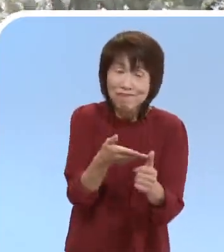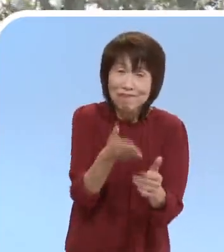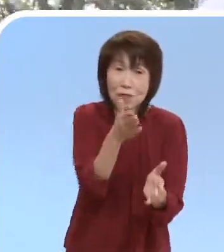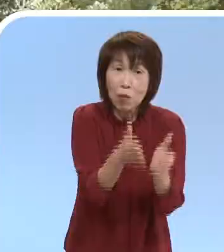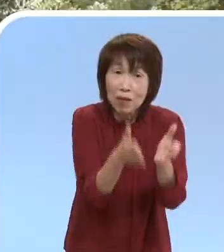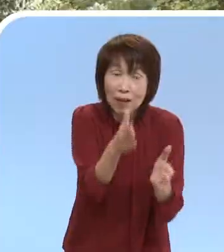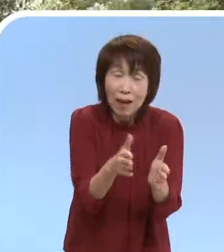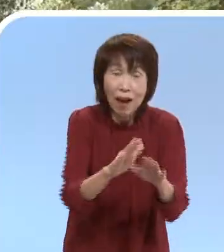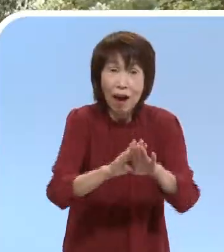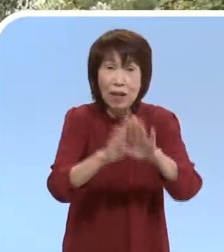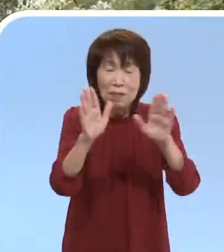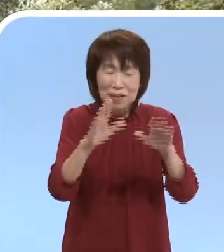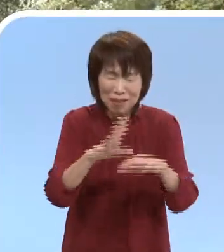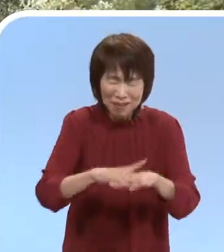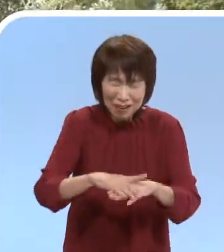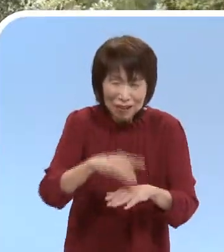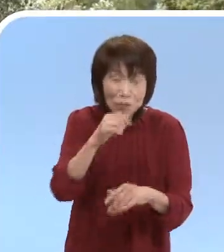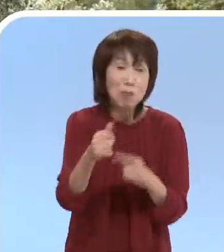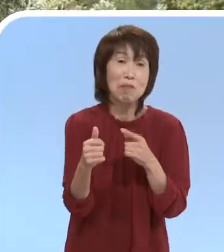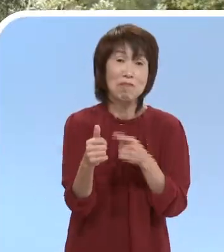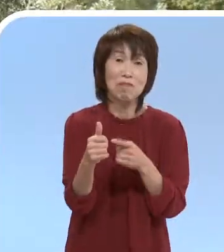めた第一人者です。